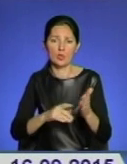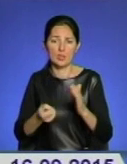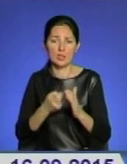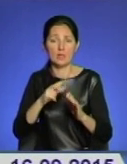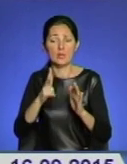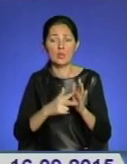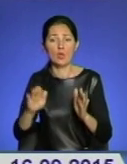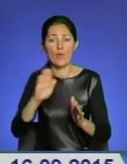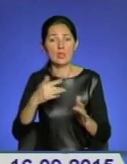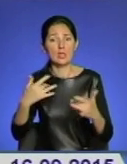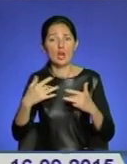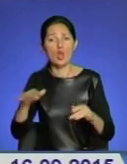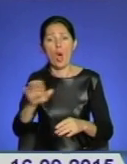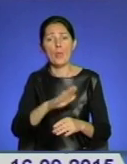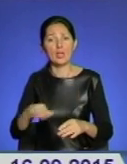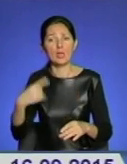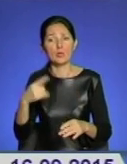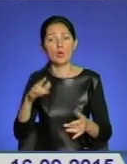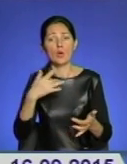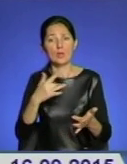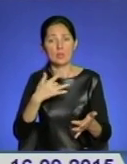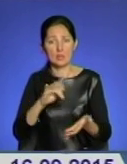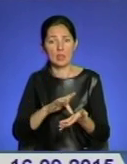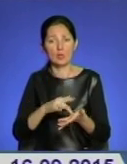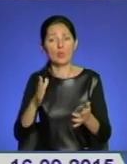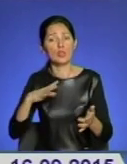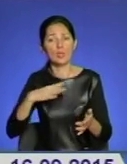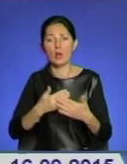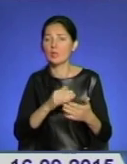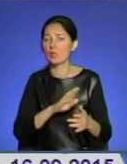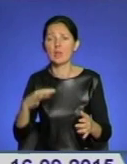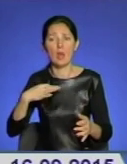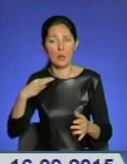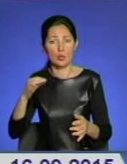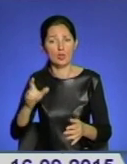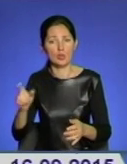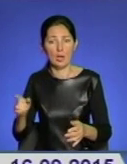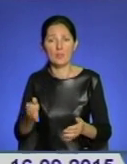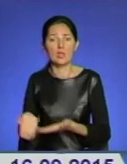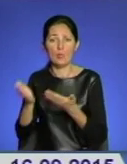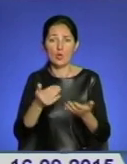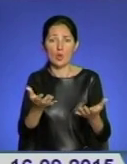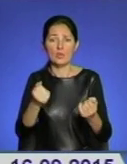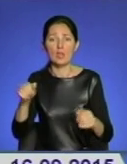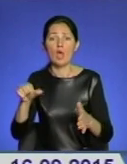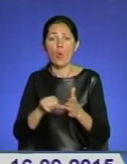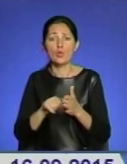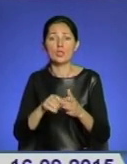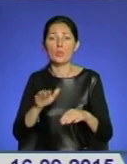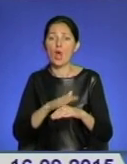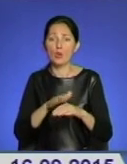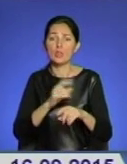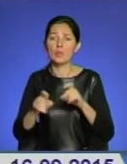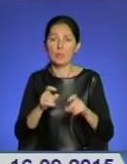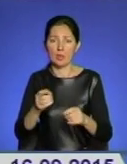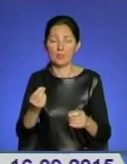18 вересня на театральному майдані обласного центру чекатимуть активних та небайдужих. Тернополян запрошують взяти участь у благодійному забігу. Вирішені